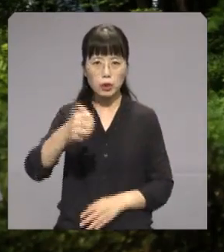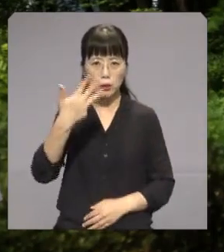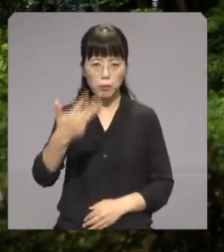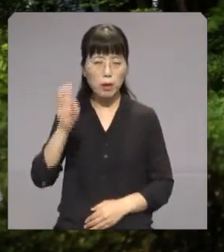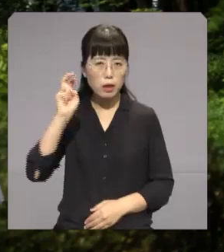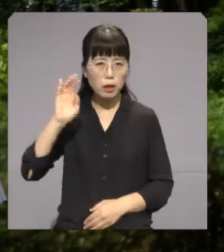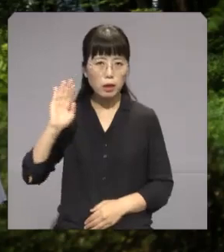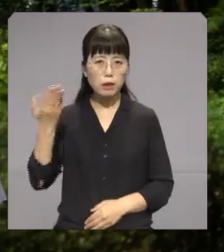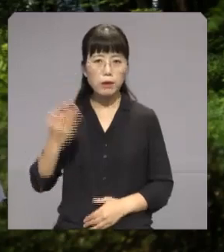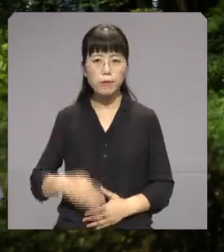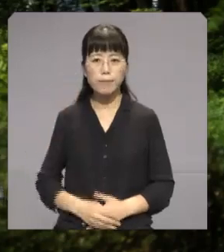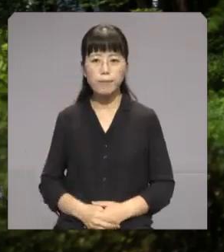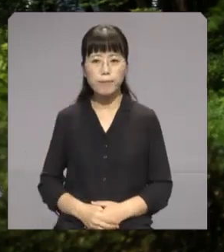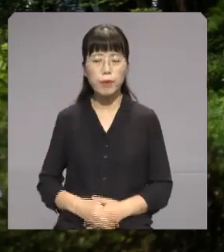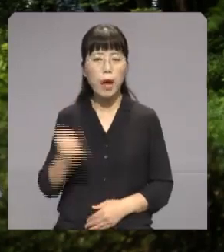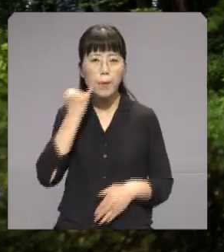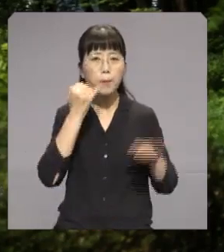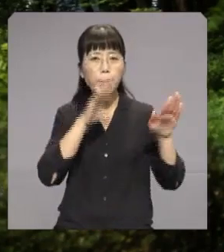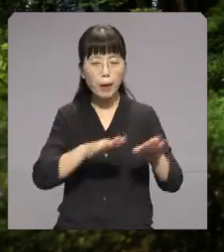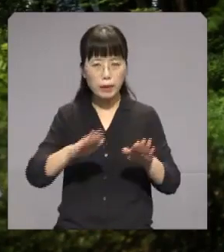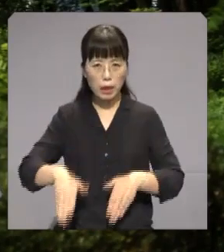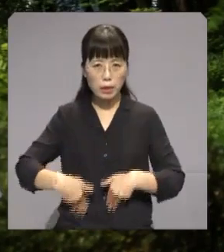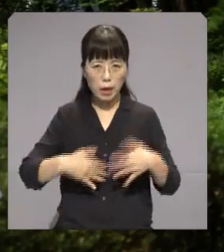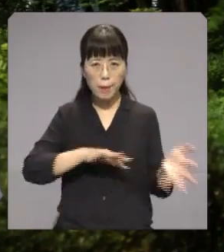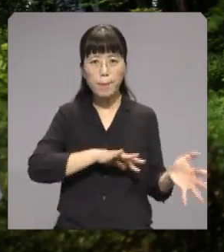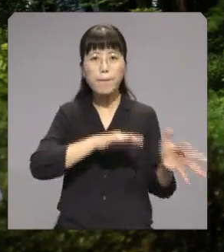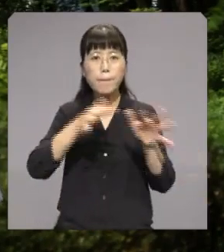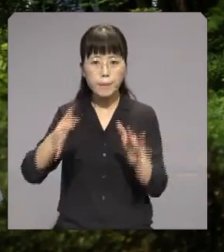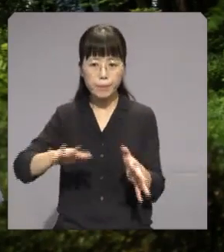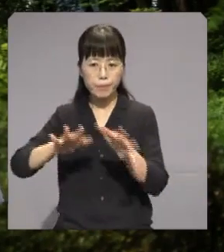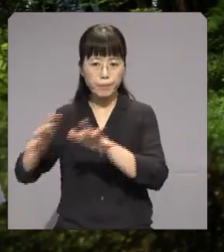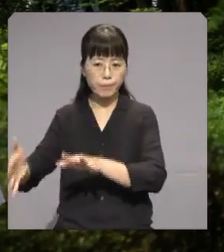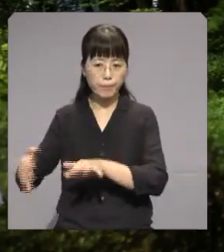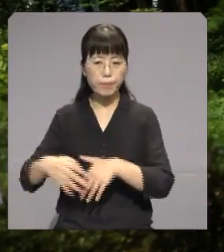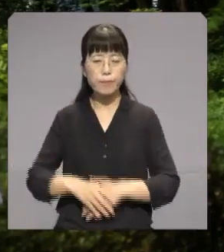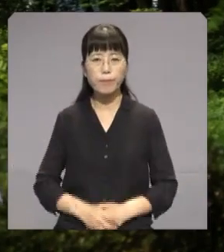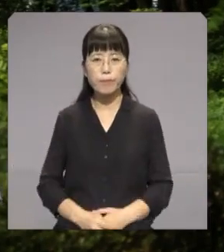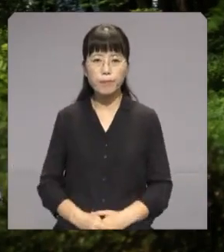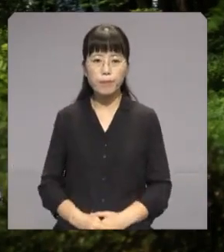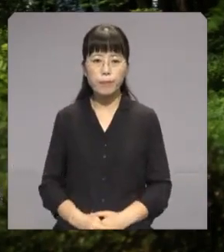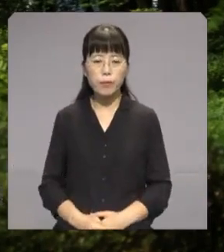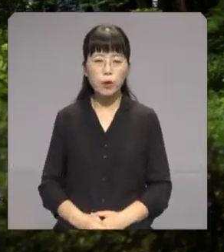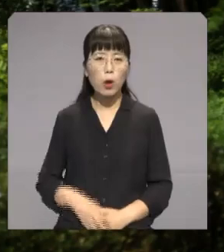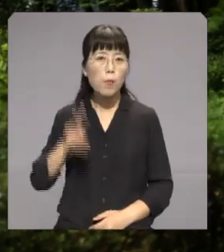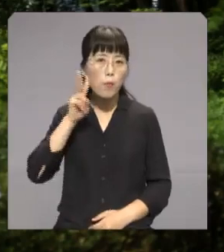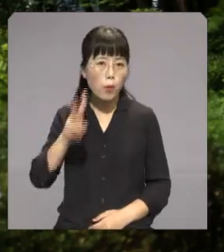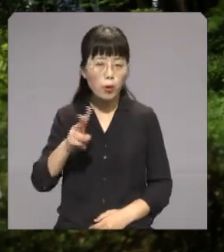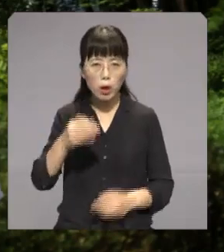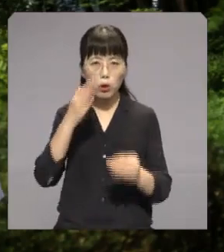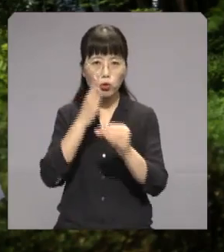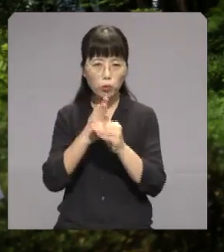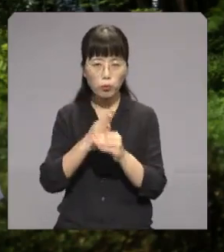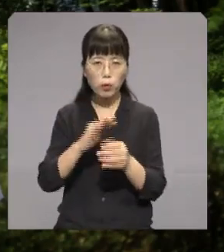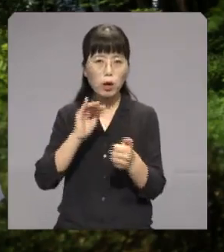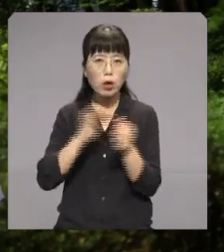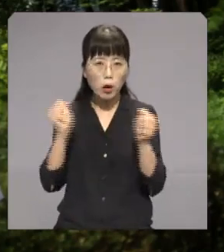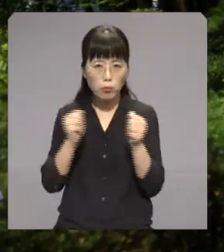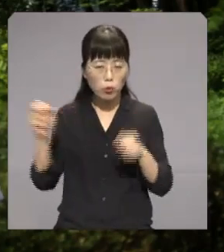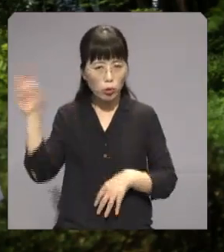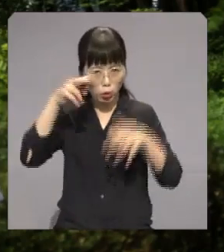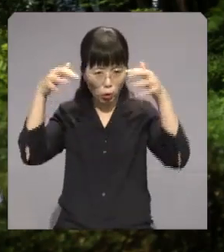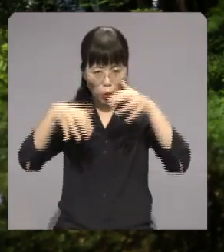곳이 많겠습니다 바다 물결은 남해상에서 약간 높게 일겠습니다 모래는 중부와 경북 지역에